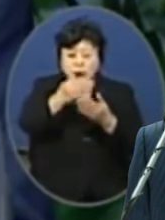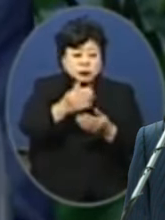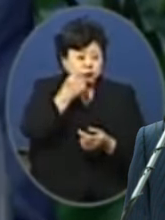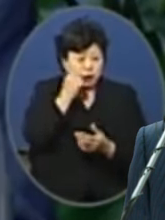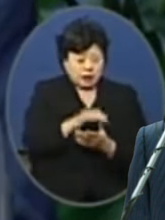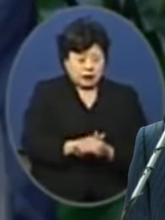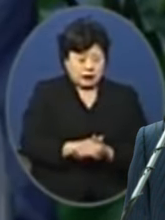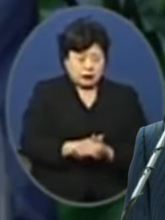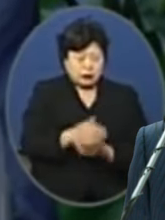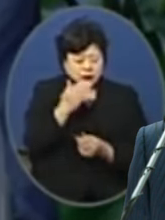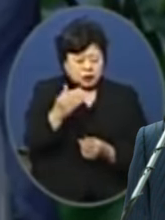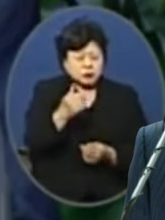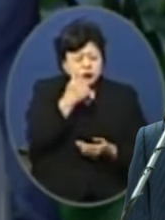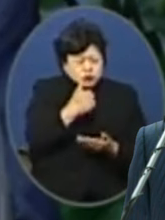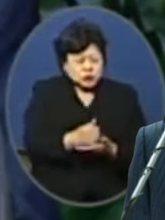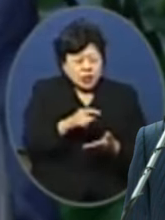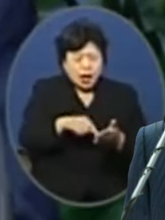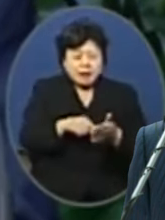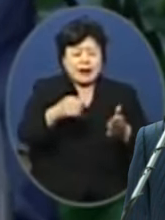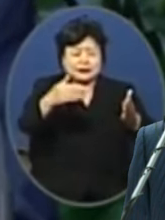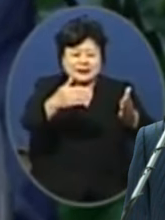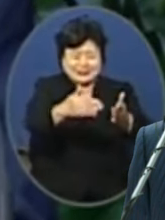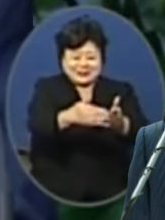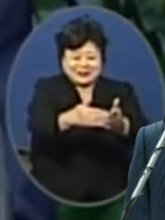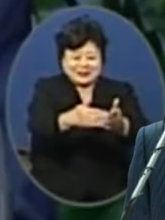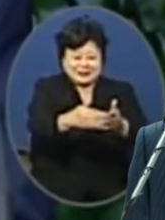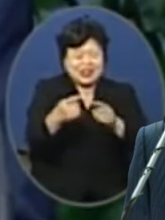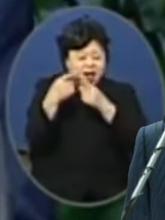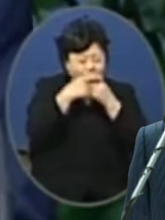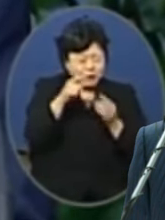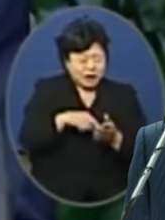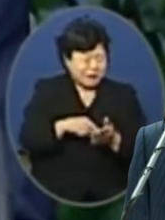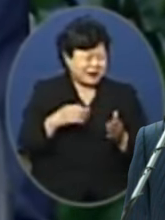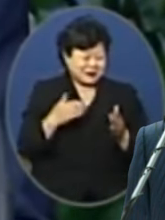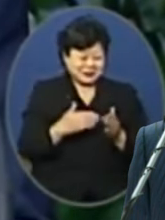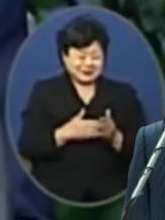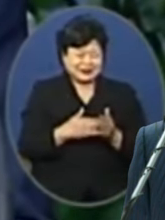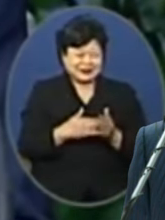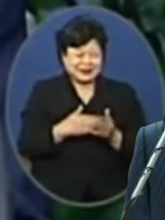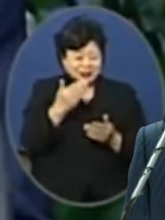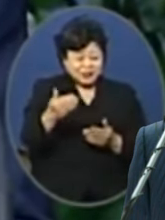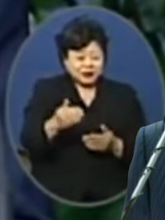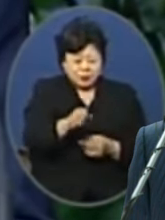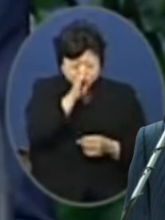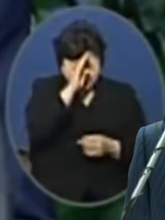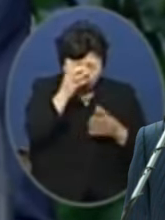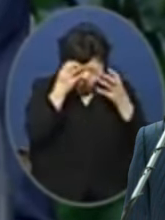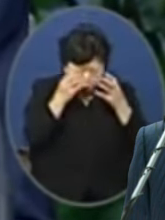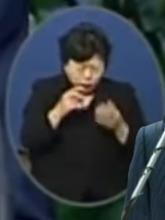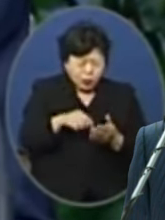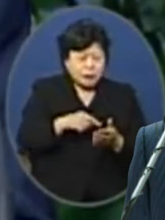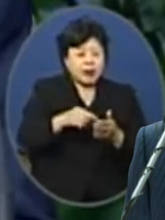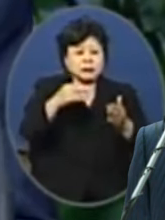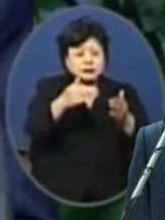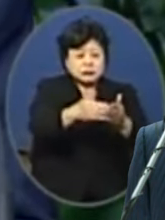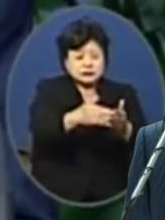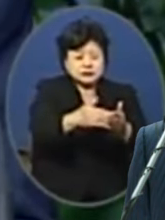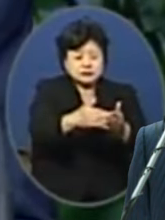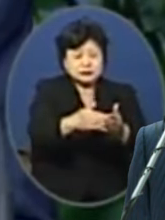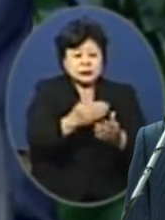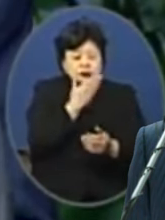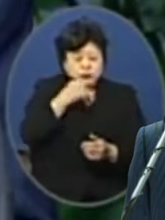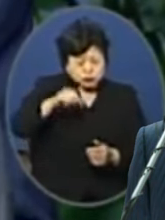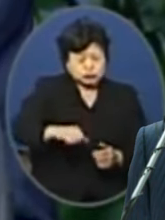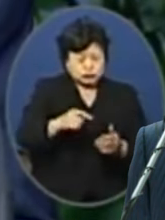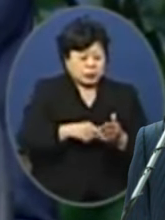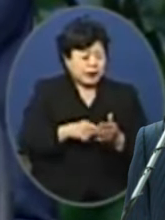것입니다 여러분의 죄가 다 졌어요 허물도 다 되어요 여러분의 질병과 고통도 다 산어 저주도